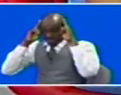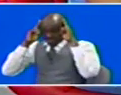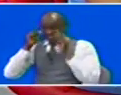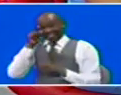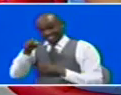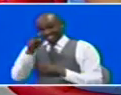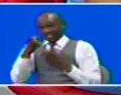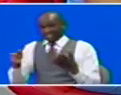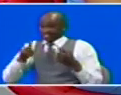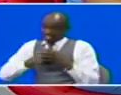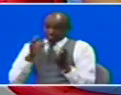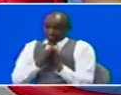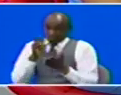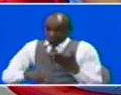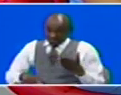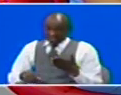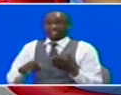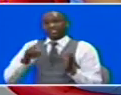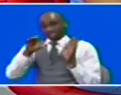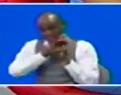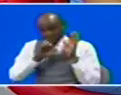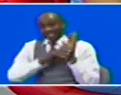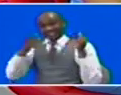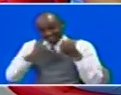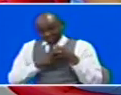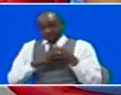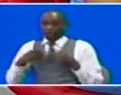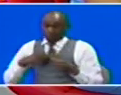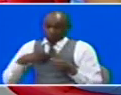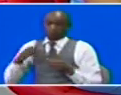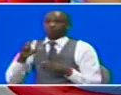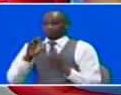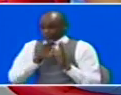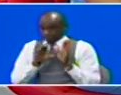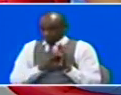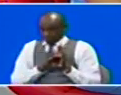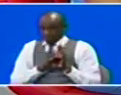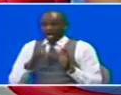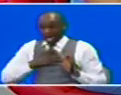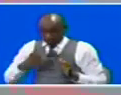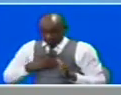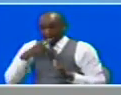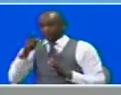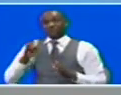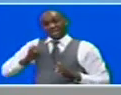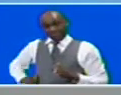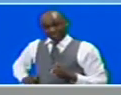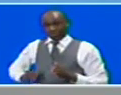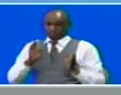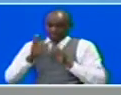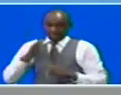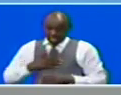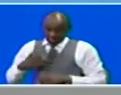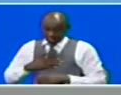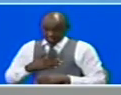haya yanaanzana na chapter 6 ya katiba yetu ambayo inaangalia maadili. Maadili